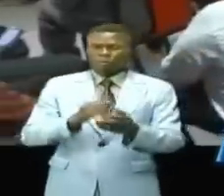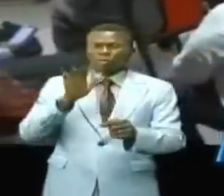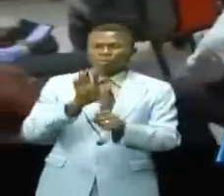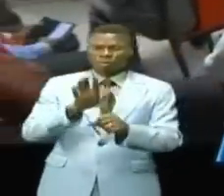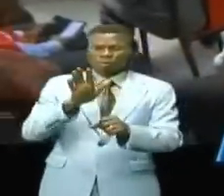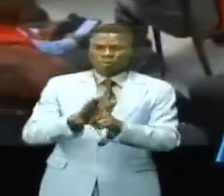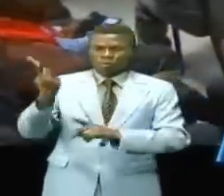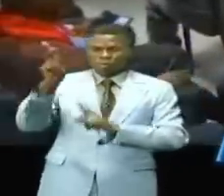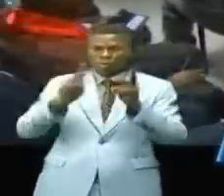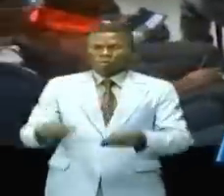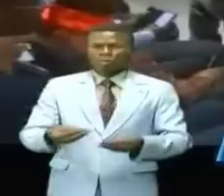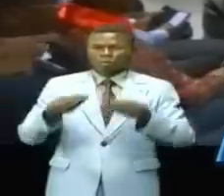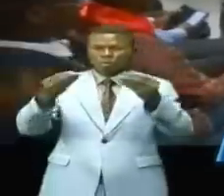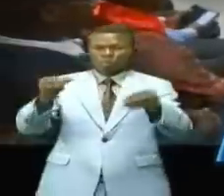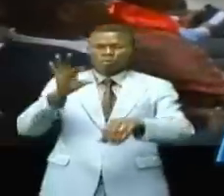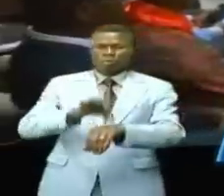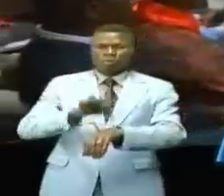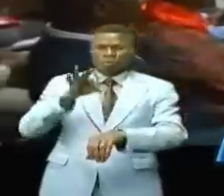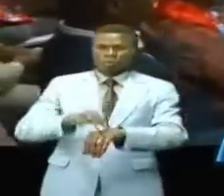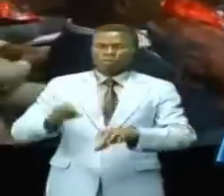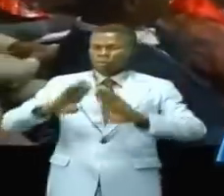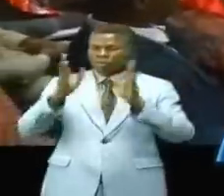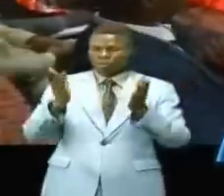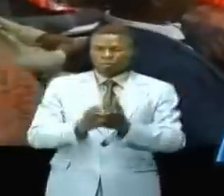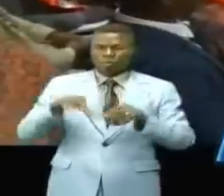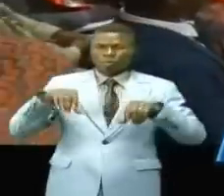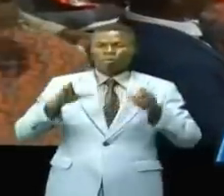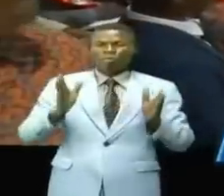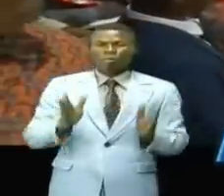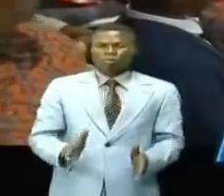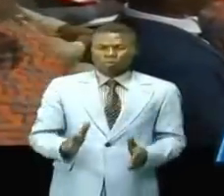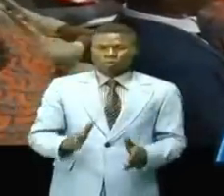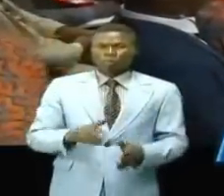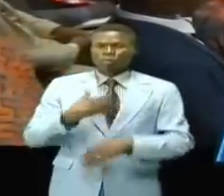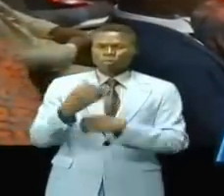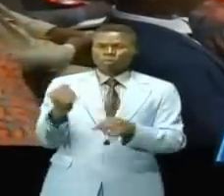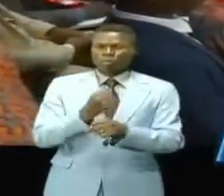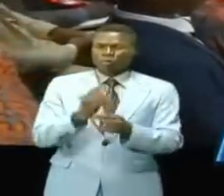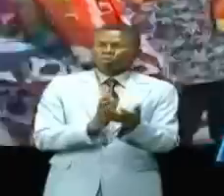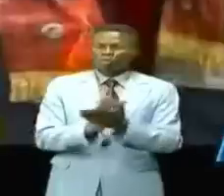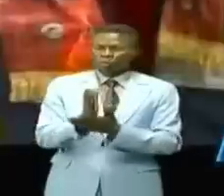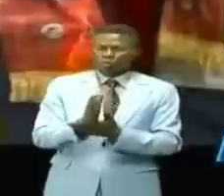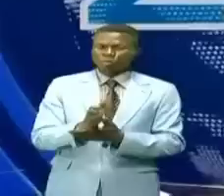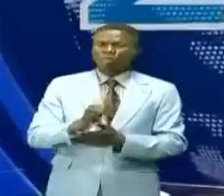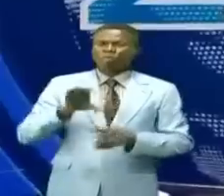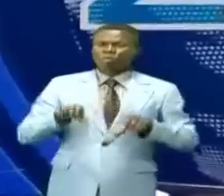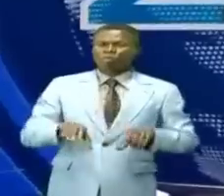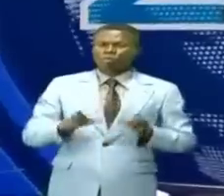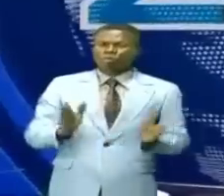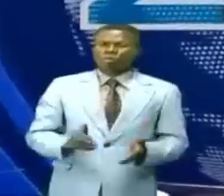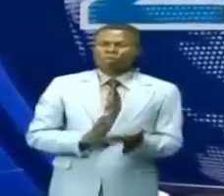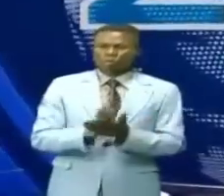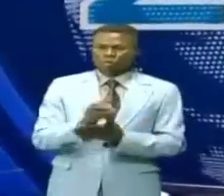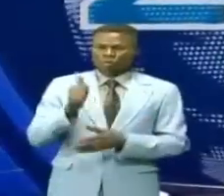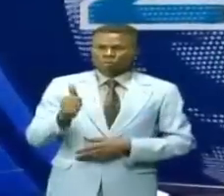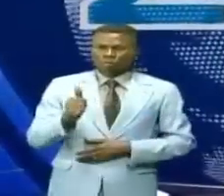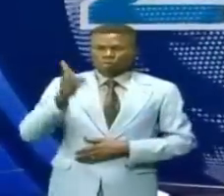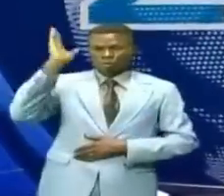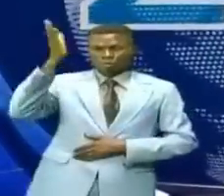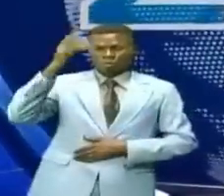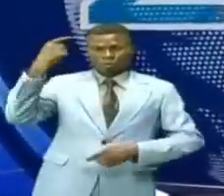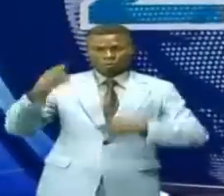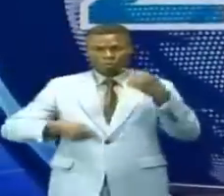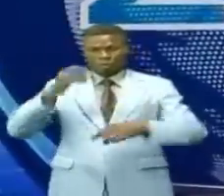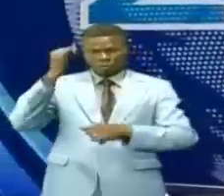massif et donner la chance à tous les compatriotes d'exercer leurs droits civiques. Une conférence débat